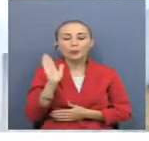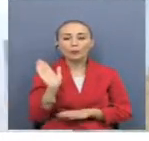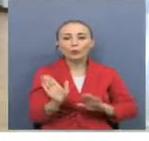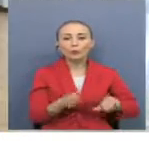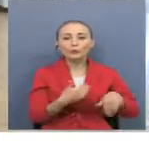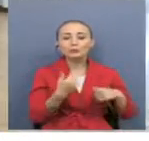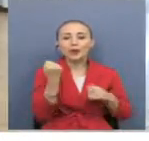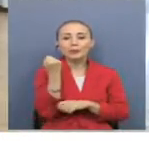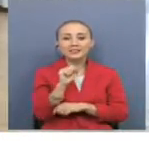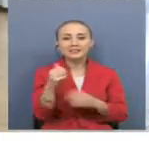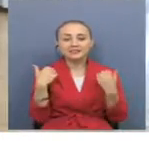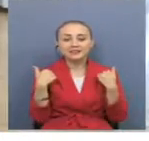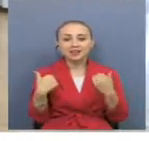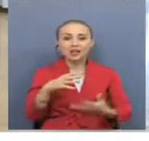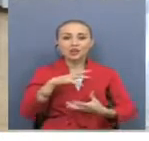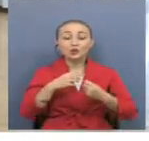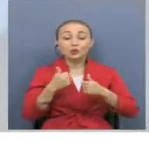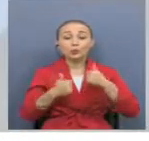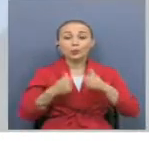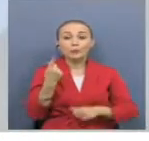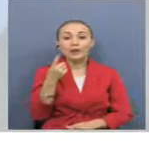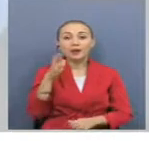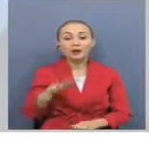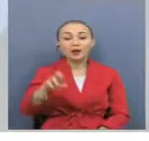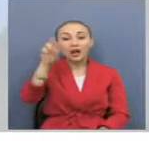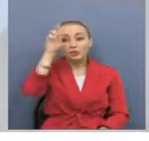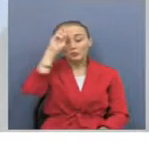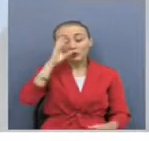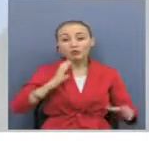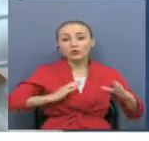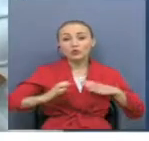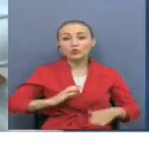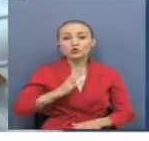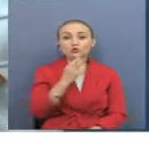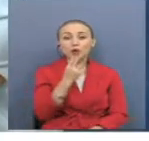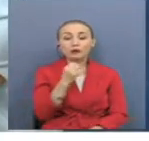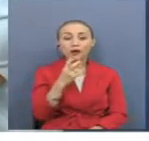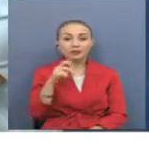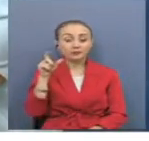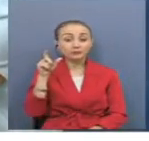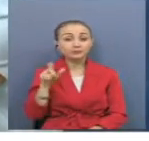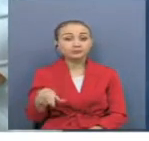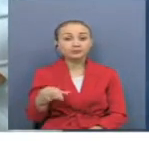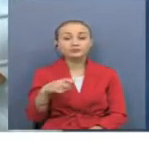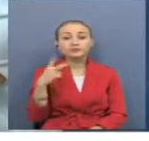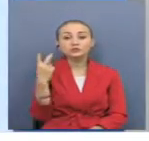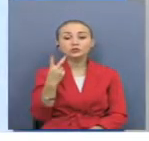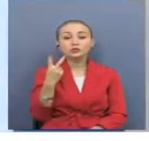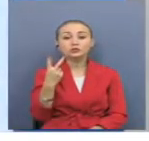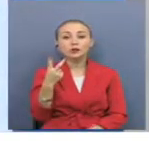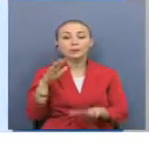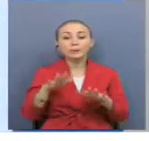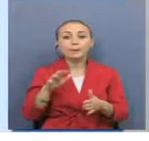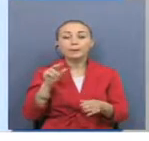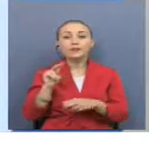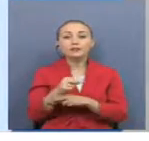ханның жеті жарқысынан бастап Қасым ханның қасқа жолы, Есім ханның ескі жолын тәуелсіз елдің ата заңымен салыстыра отырып жырға қосты.